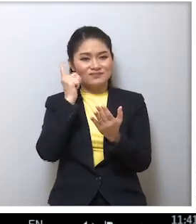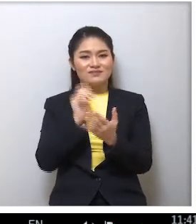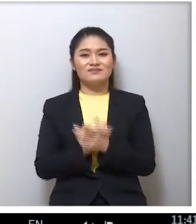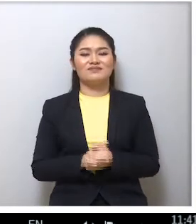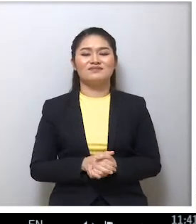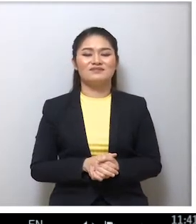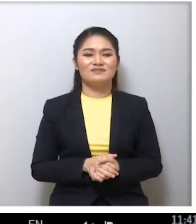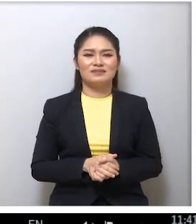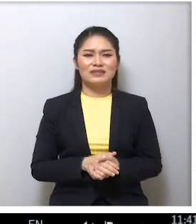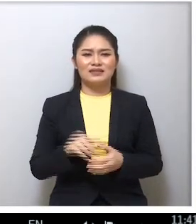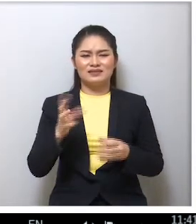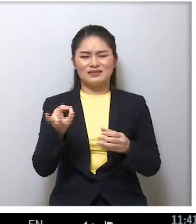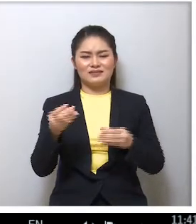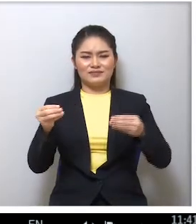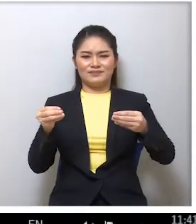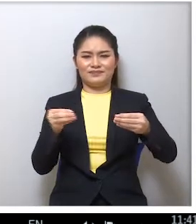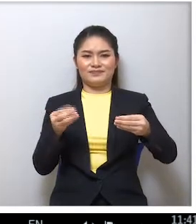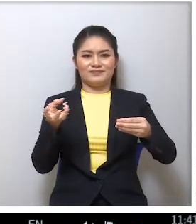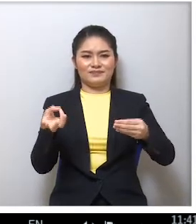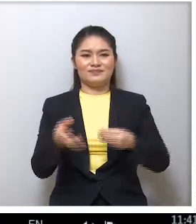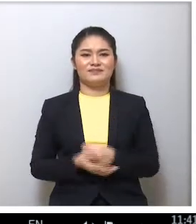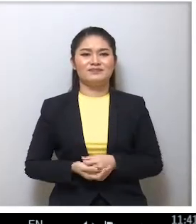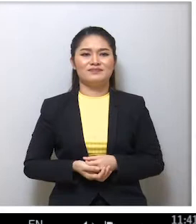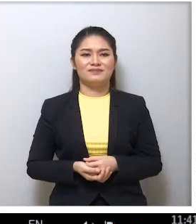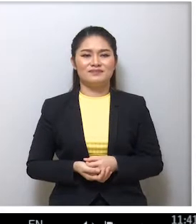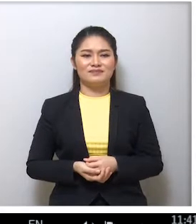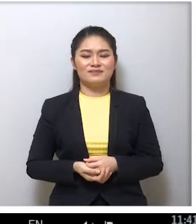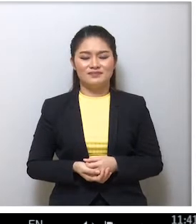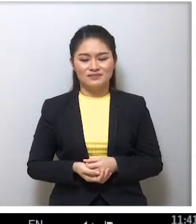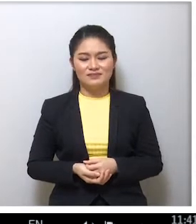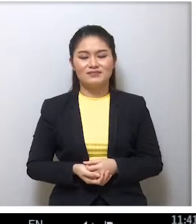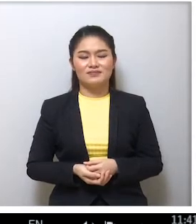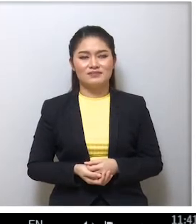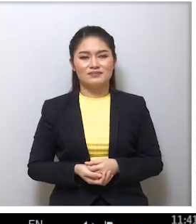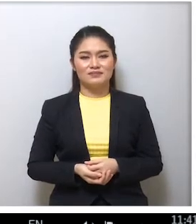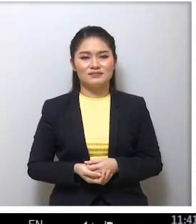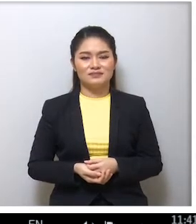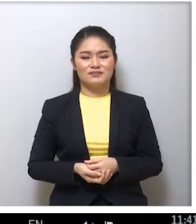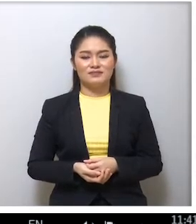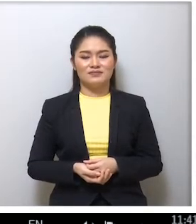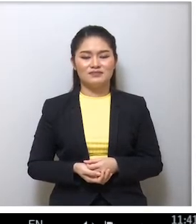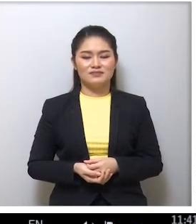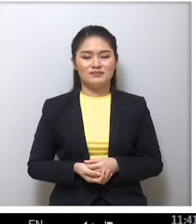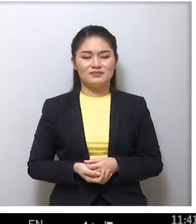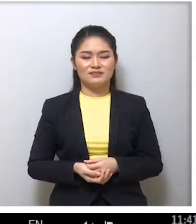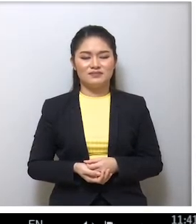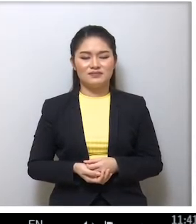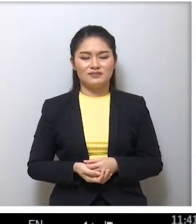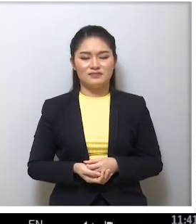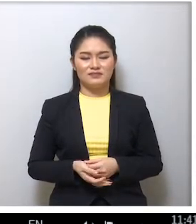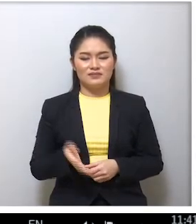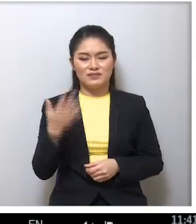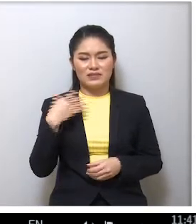อันนี้จะเบี้ยวนิดหนึ่ง เบี้ยวจากการหมุนนิดหน่อย